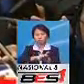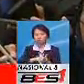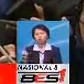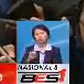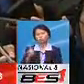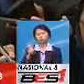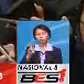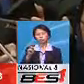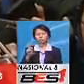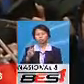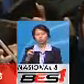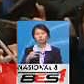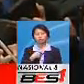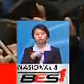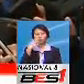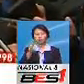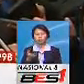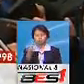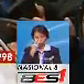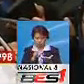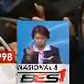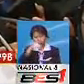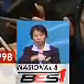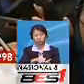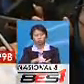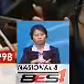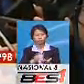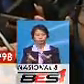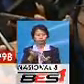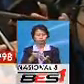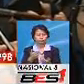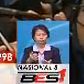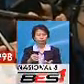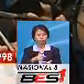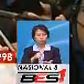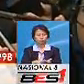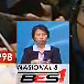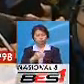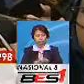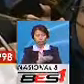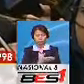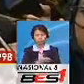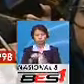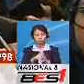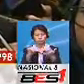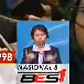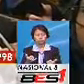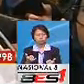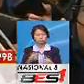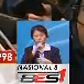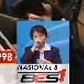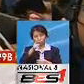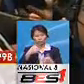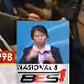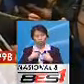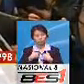not the cas jadi kita akan review sedemikian supaya ia harus mengikut perkembangan semasa jadi Sudah tentulah